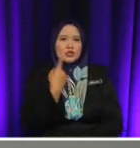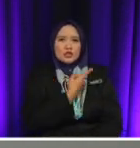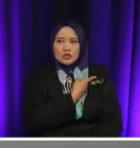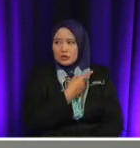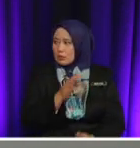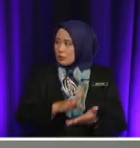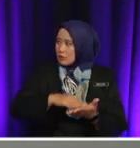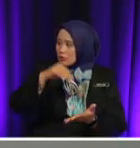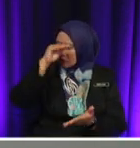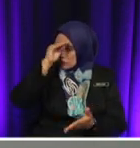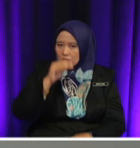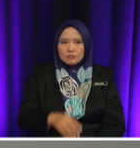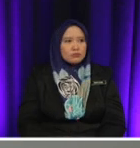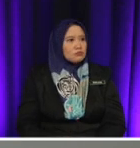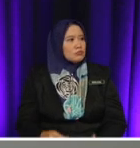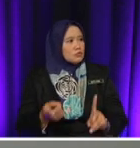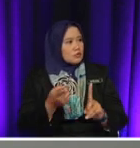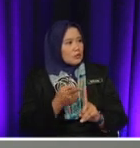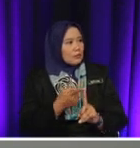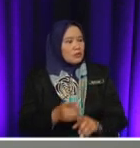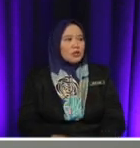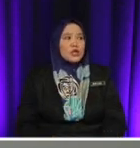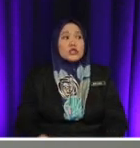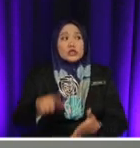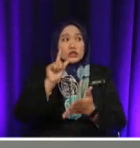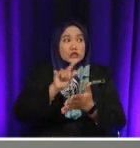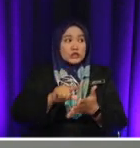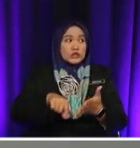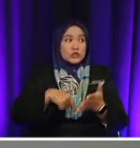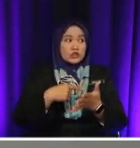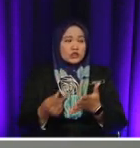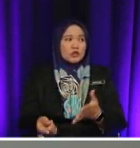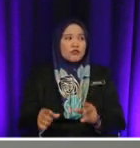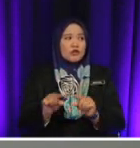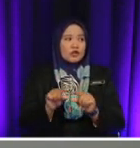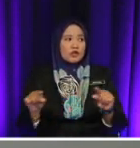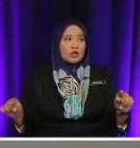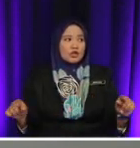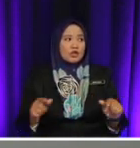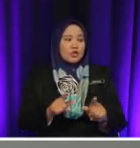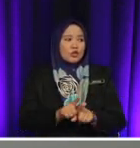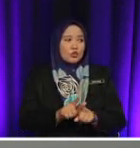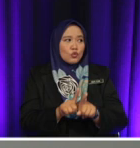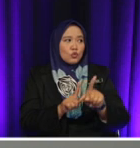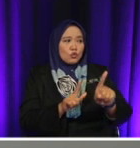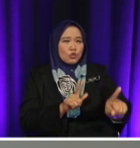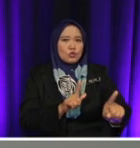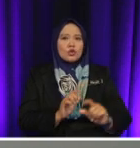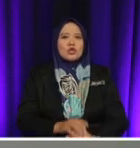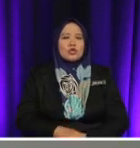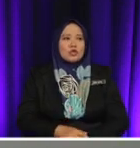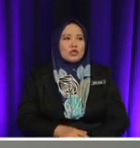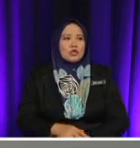yang pertama kita belajar graf gari lurus oke yang kedua grafnya graf lengkung